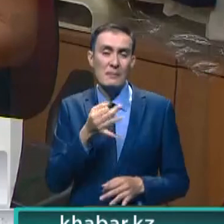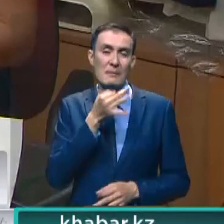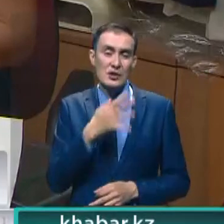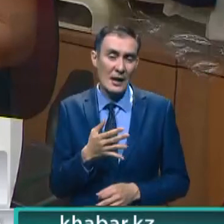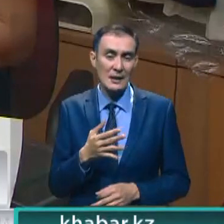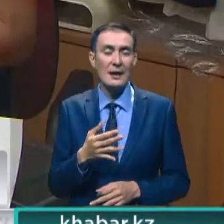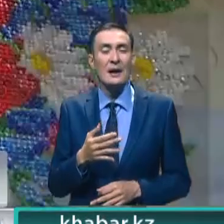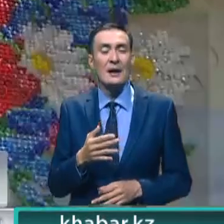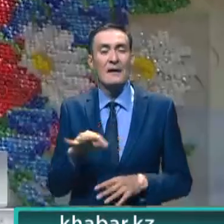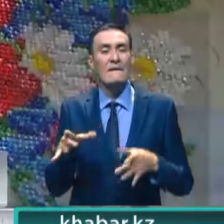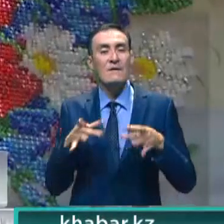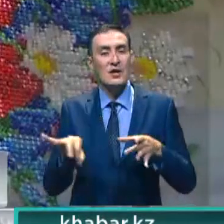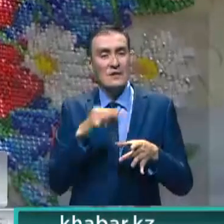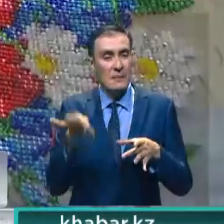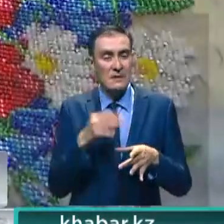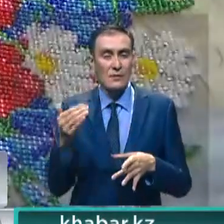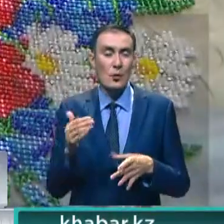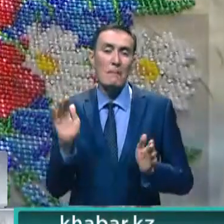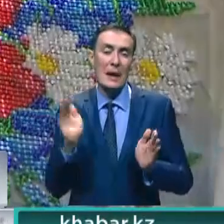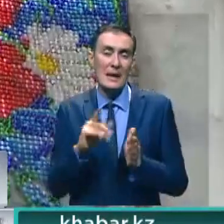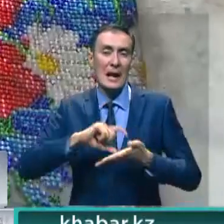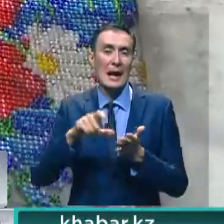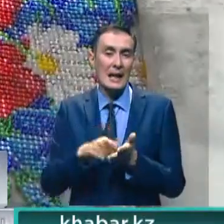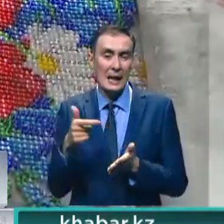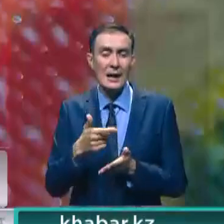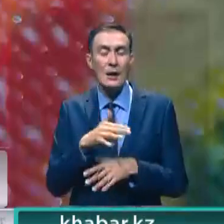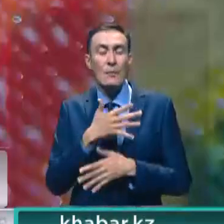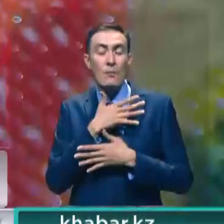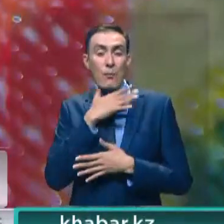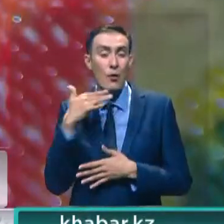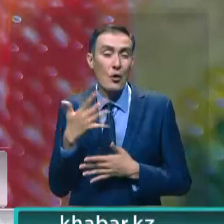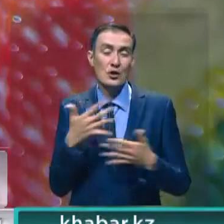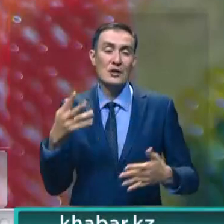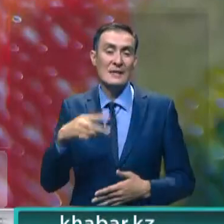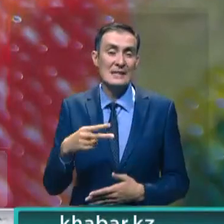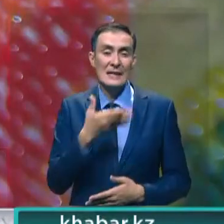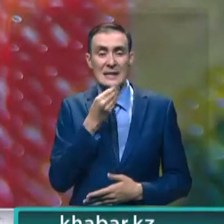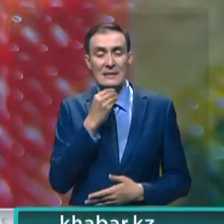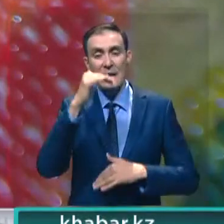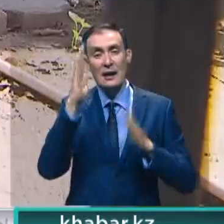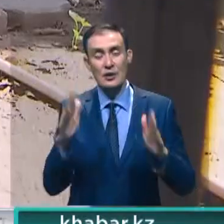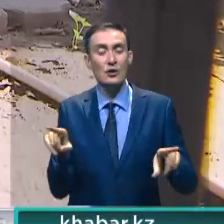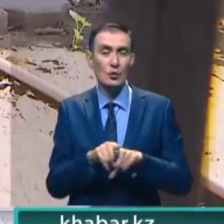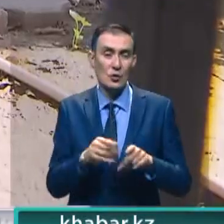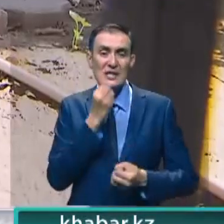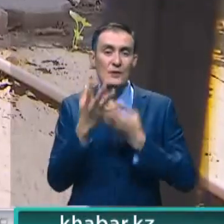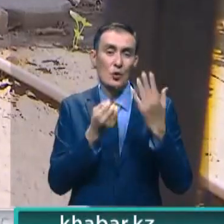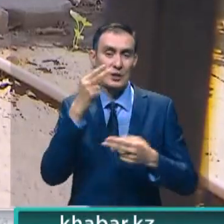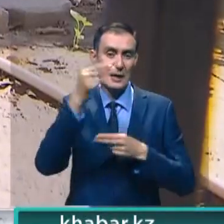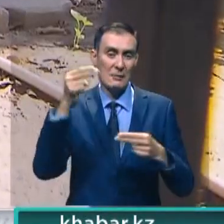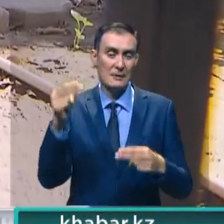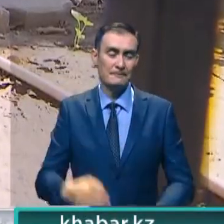предпочитает заниматься вышивкой бисером. В ее маленькой галерее уже собралось больше 20 ярких картин и тоже цветочной